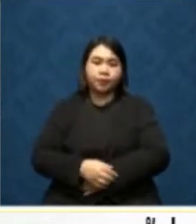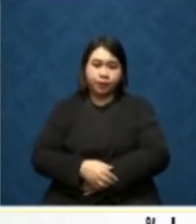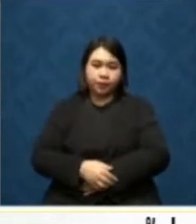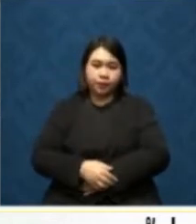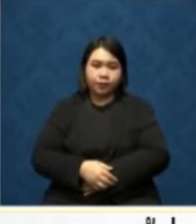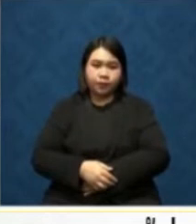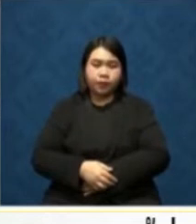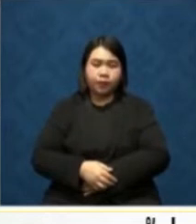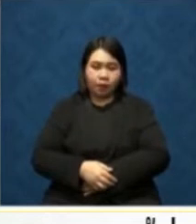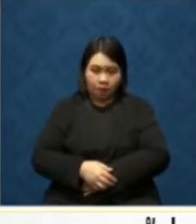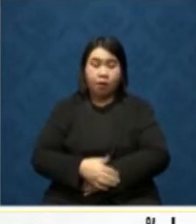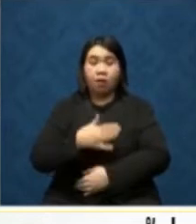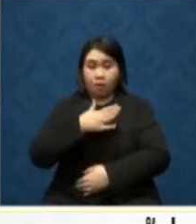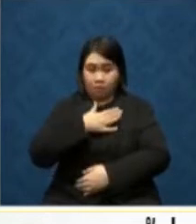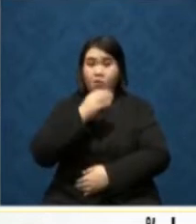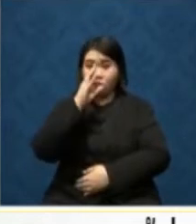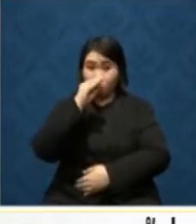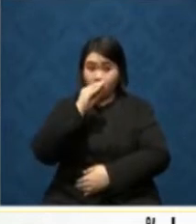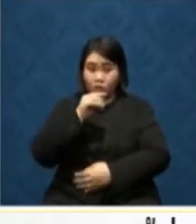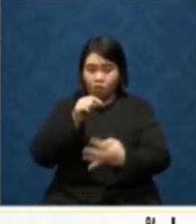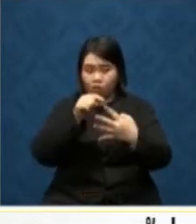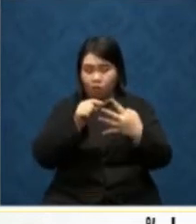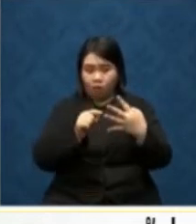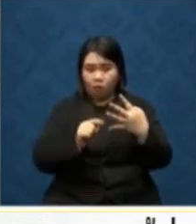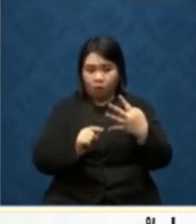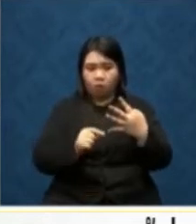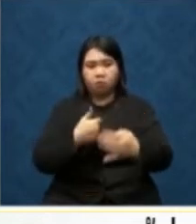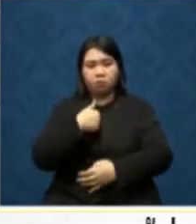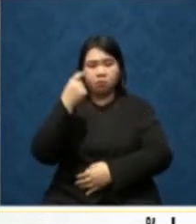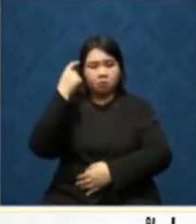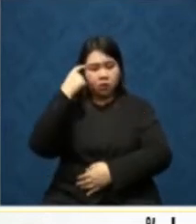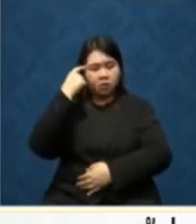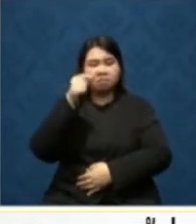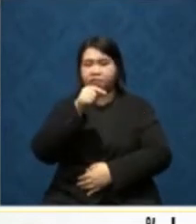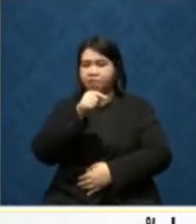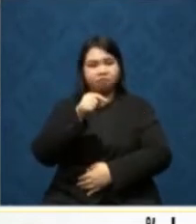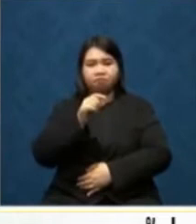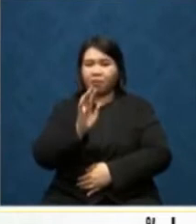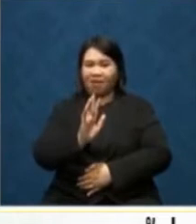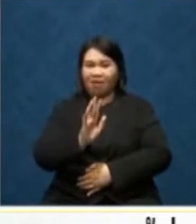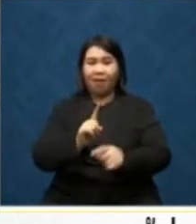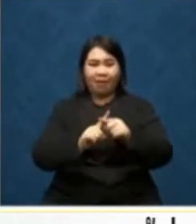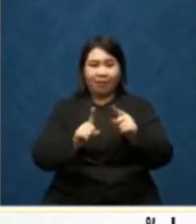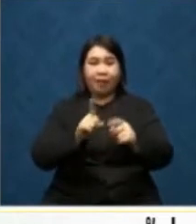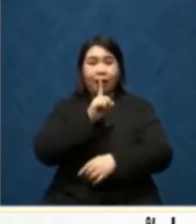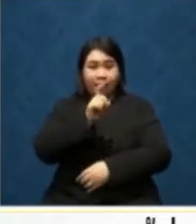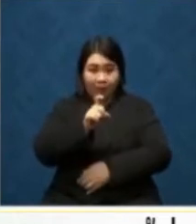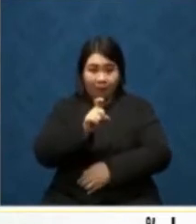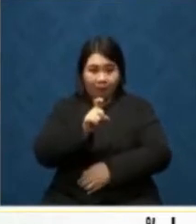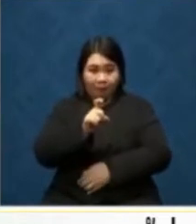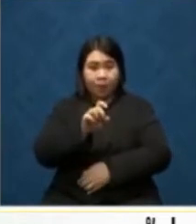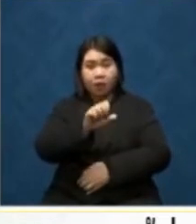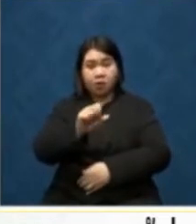ครัผมจงคิดว่าด้วยหลากการและเหุผทหมดที่ผมได้กลาววัี้คิวาพวกเราไม่สามารถทจะ